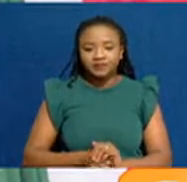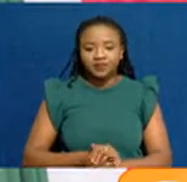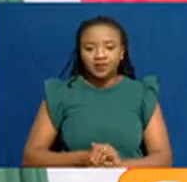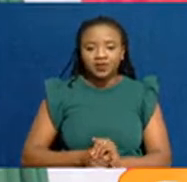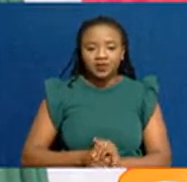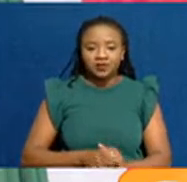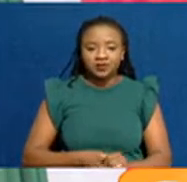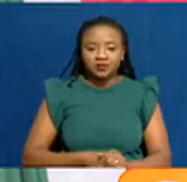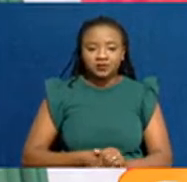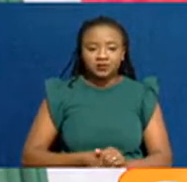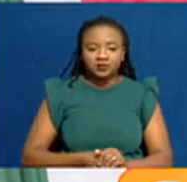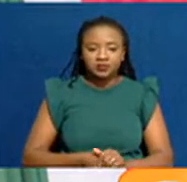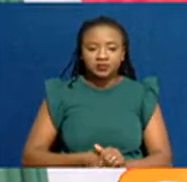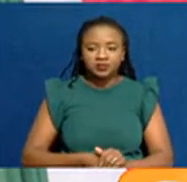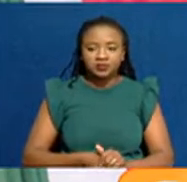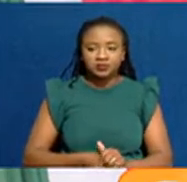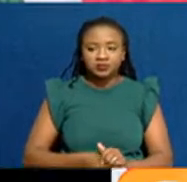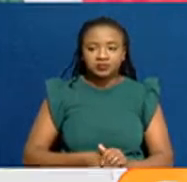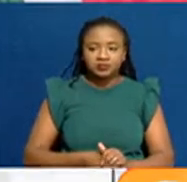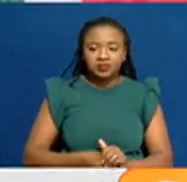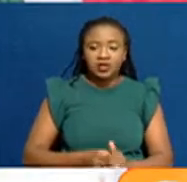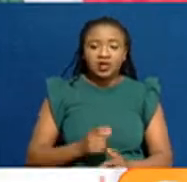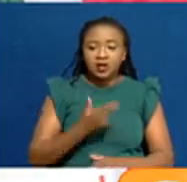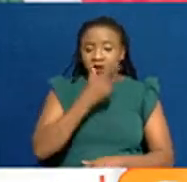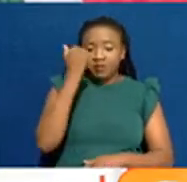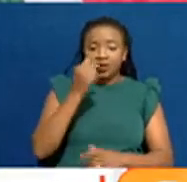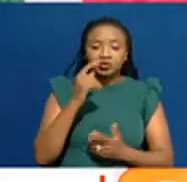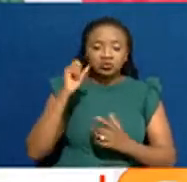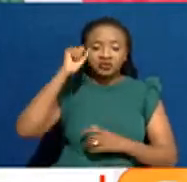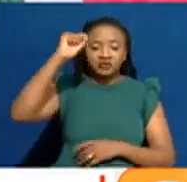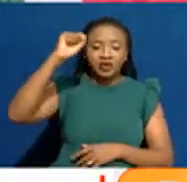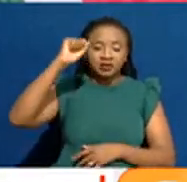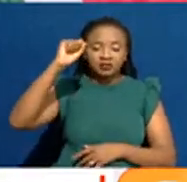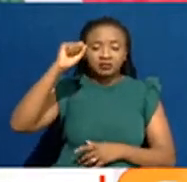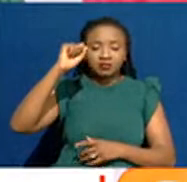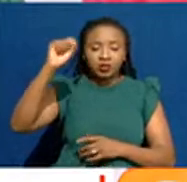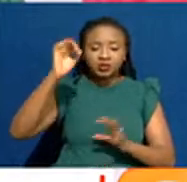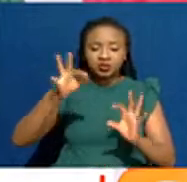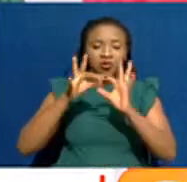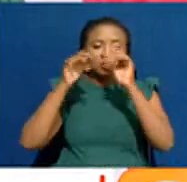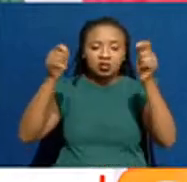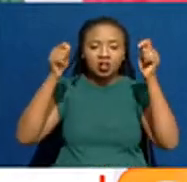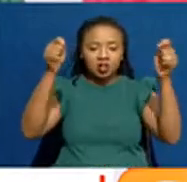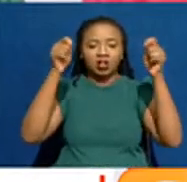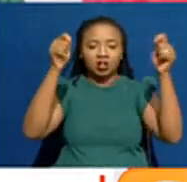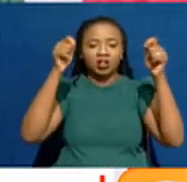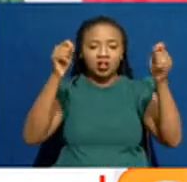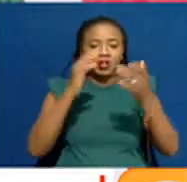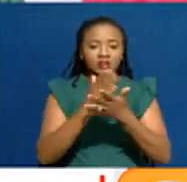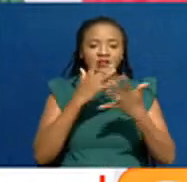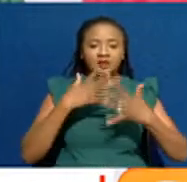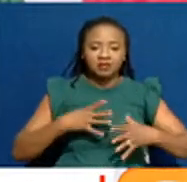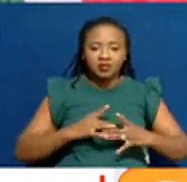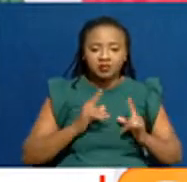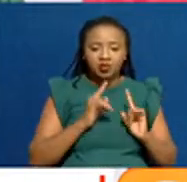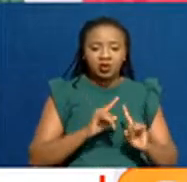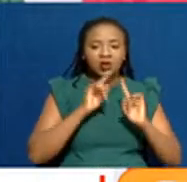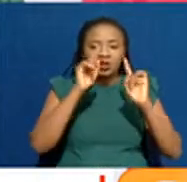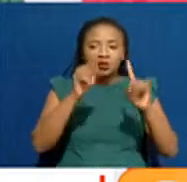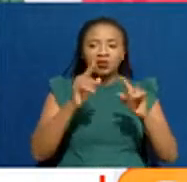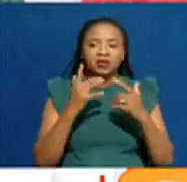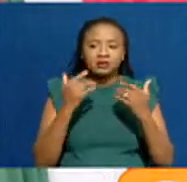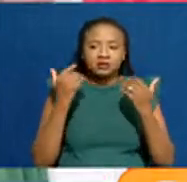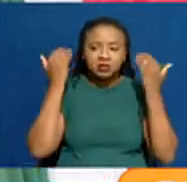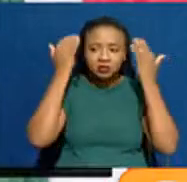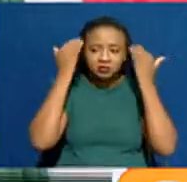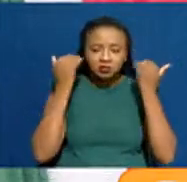maandamano, kuna wafanyabiashara jirani zetu walienda mahakamani kwa sababu